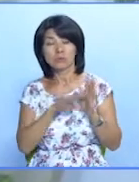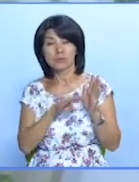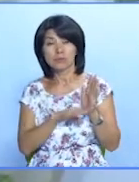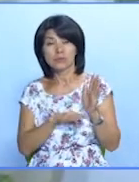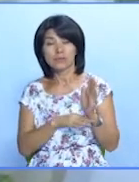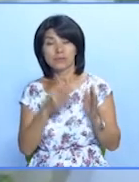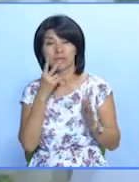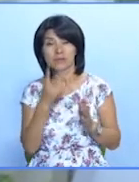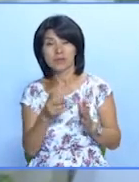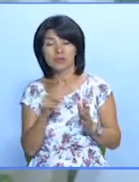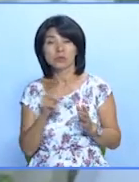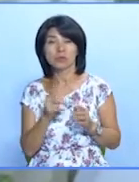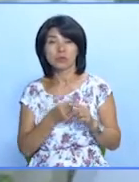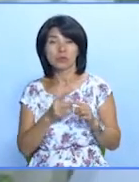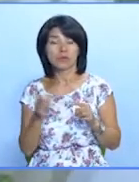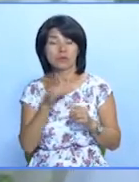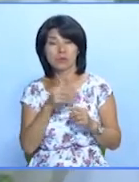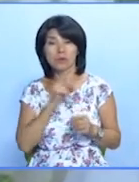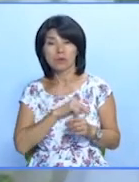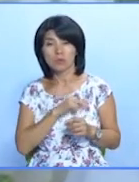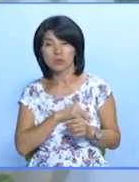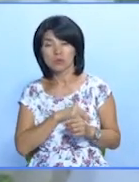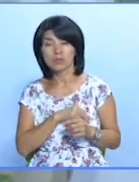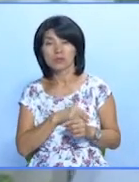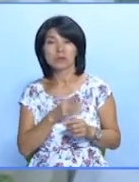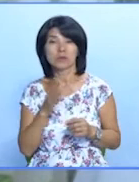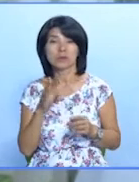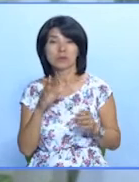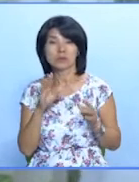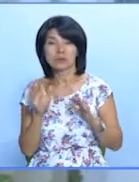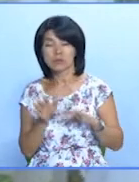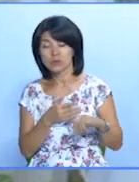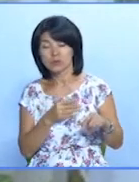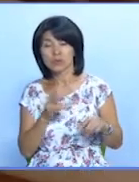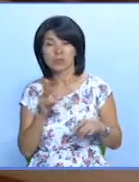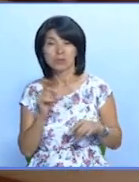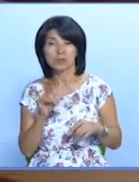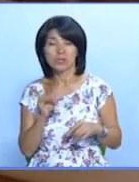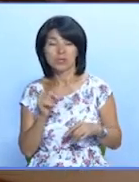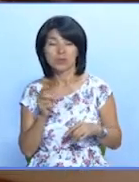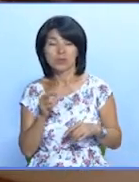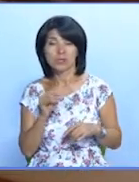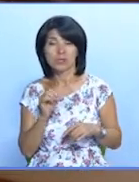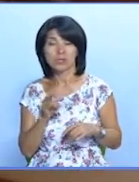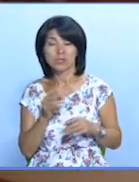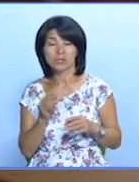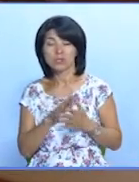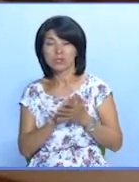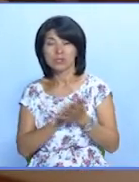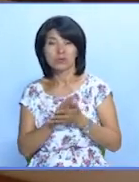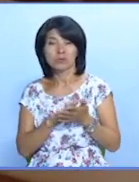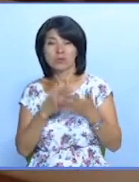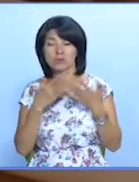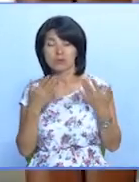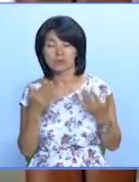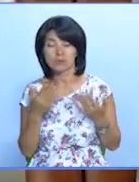будут видеть, что все это работает, снимет напряженность и некоторые вопросы. Никакого ажиотажа нет, медикаменты имеются, антибиотики